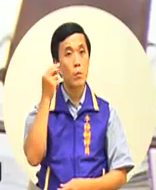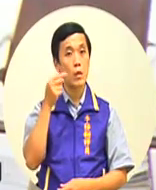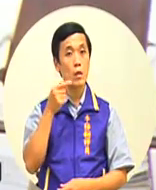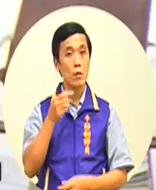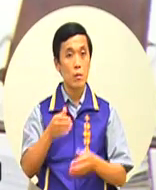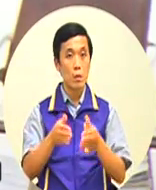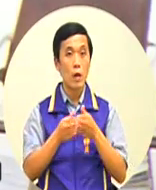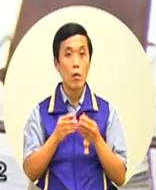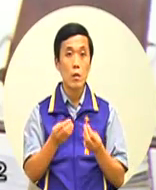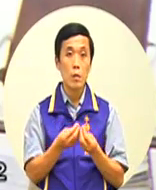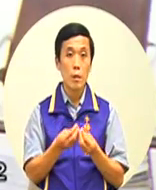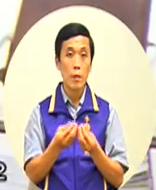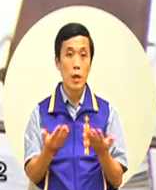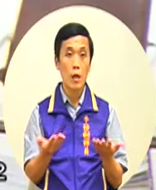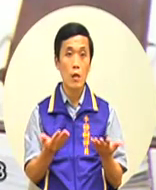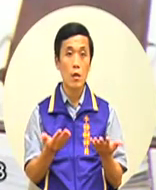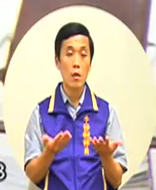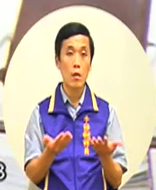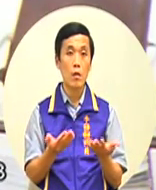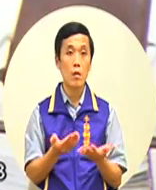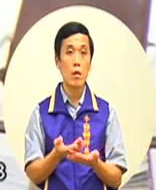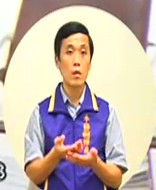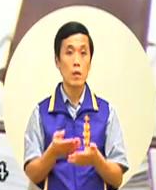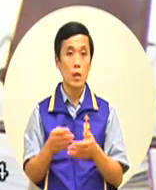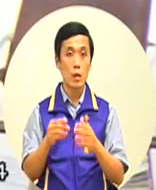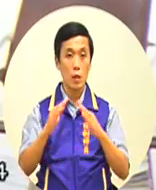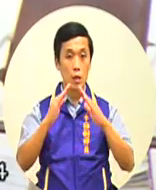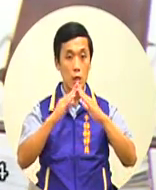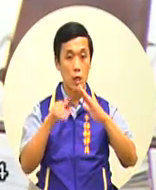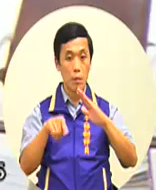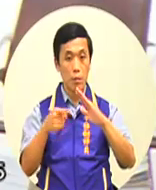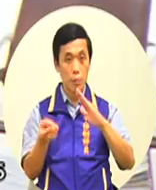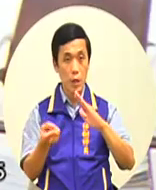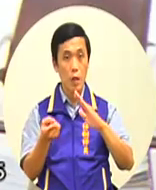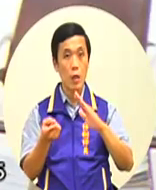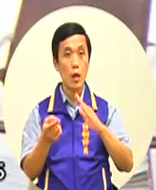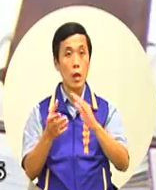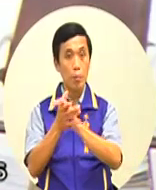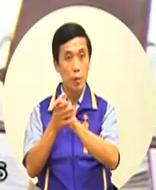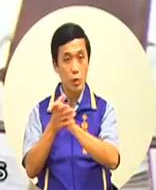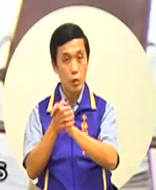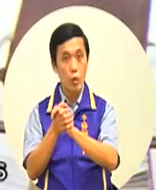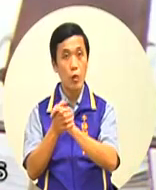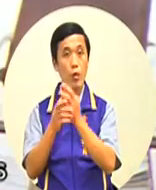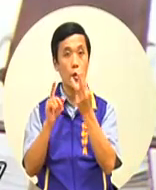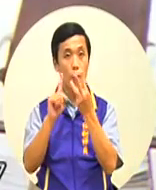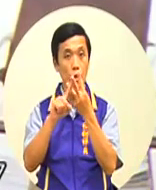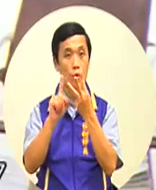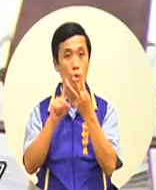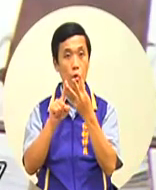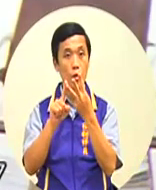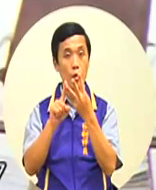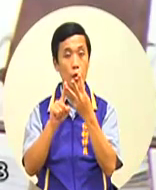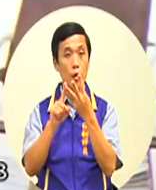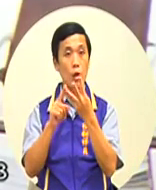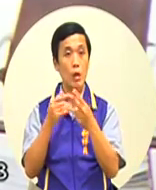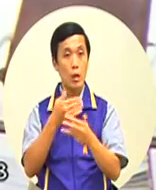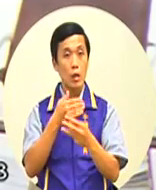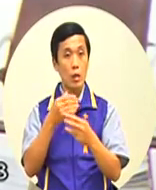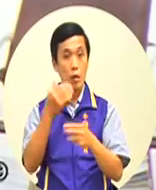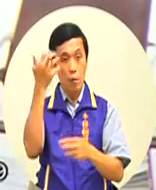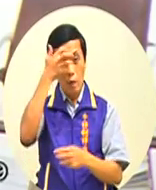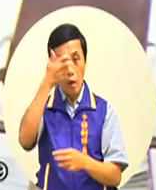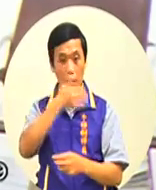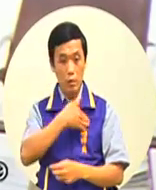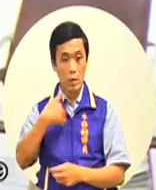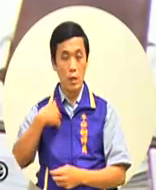过吼，咱的厝边啊，吼，啊，交朋友啊，啊，就会当甲有能力的长辈来照